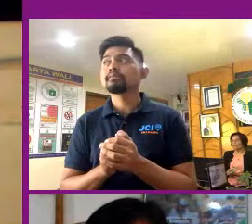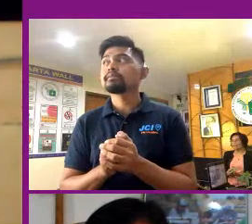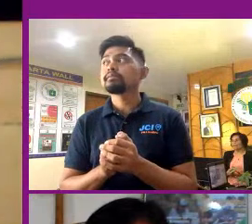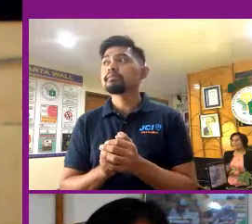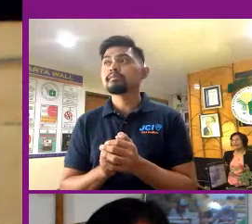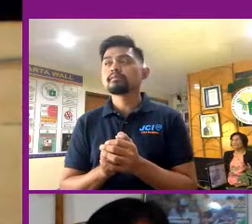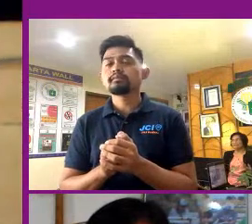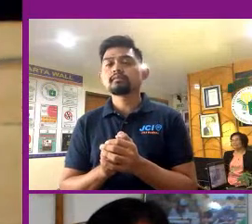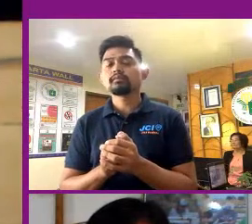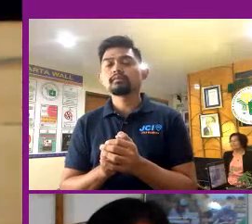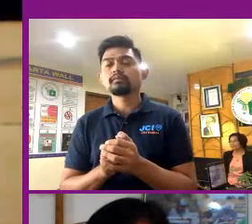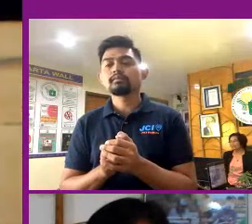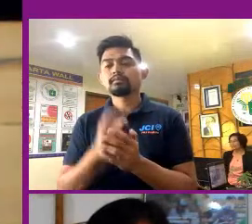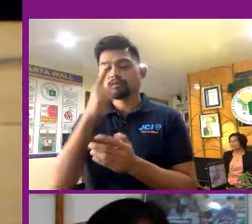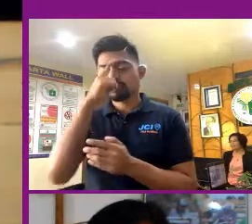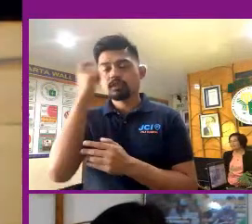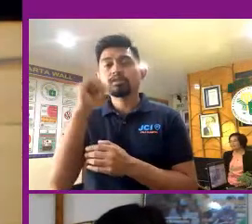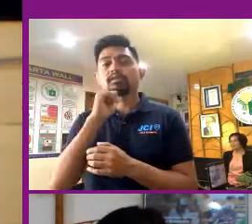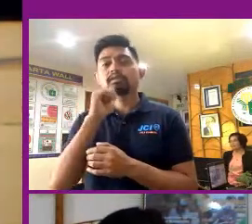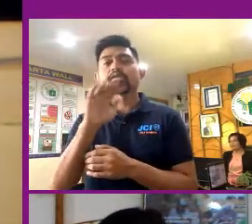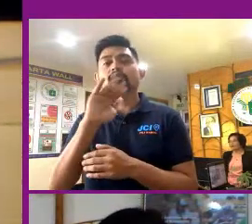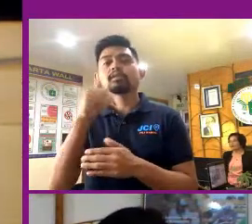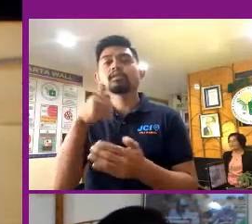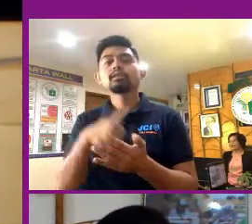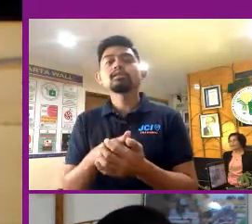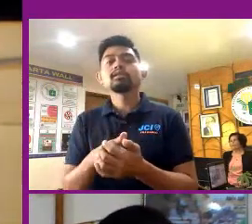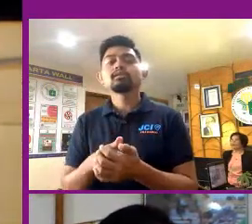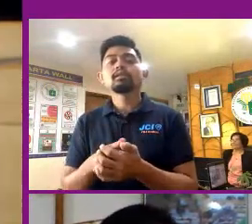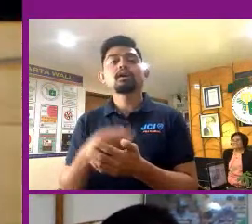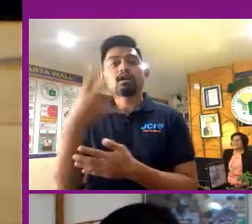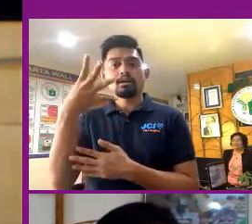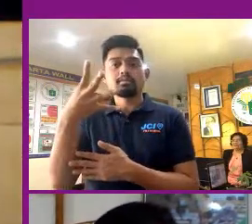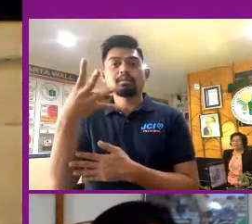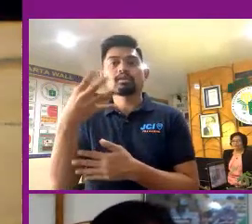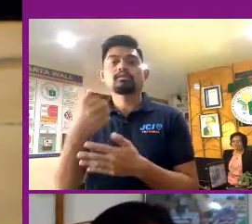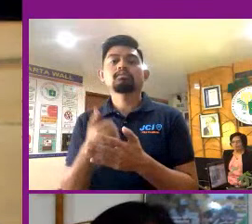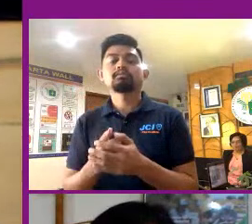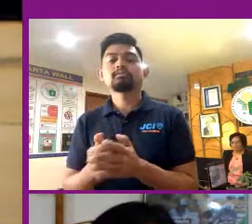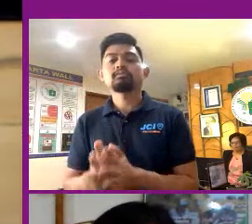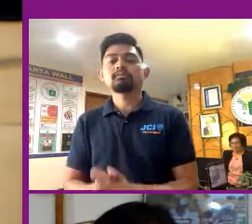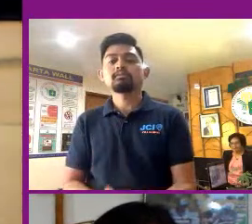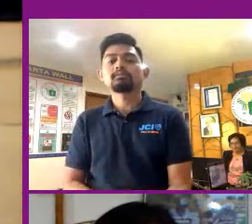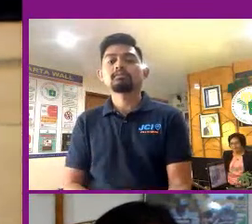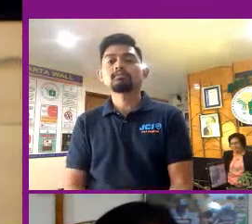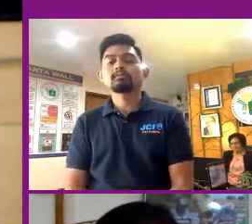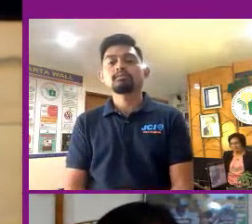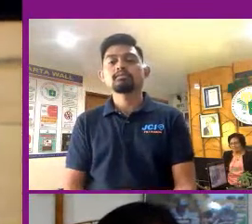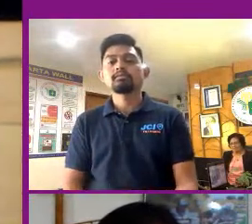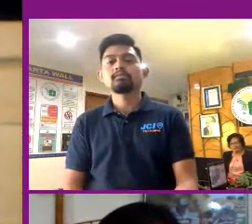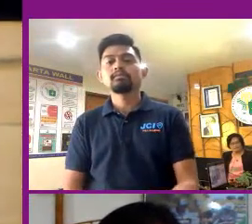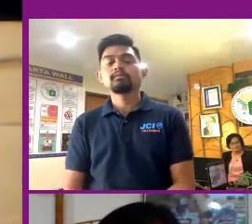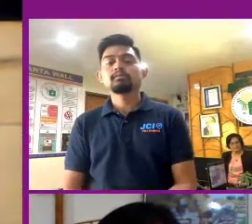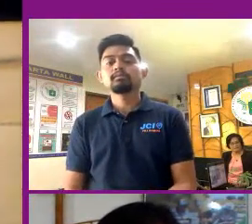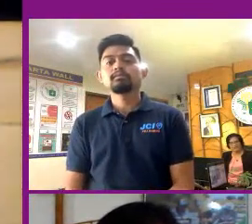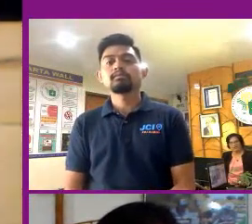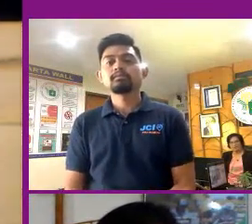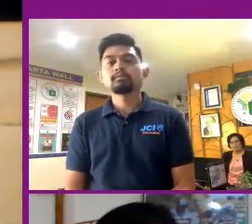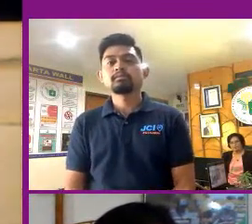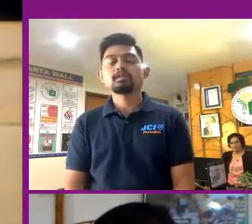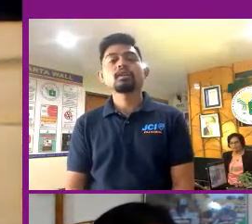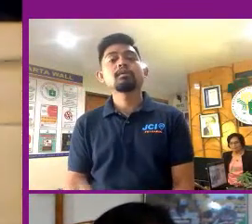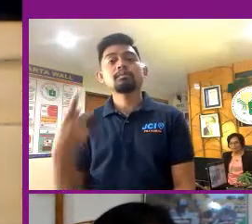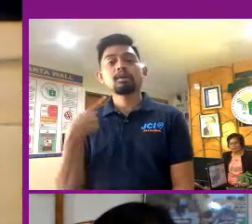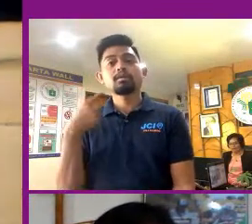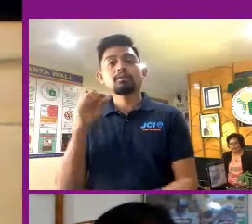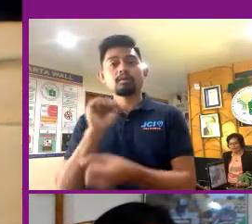ano lang kami, hindi lahat, maswerte nga tayo kasi apat kami dito. Pero ang karamihan kasi may mga